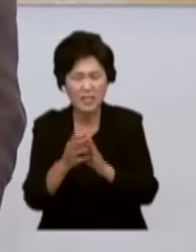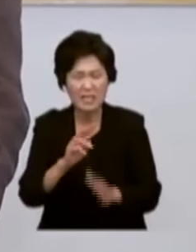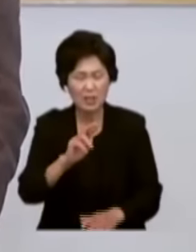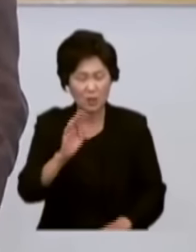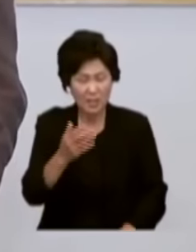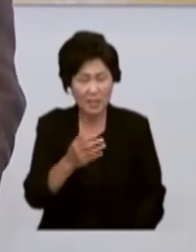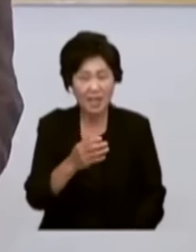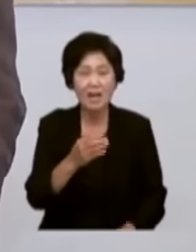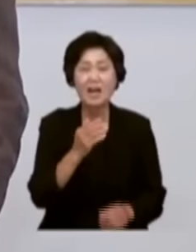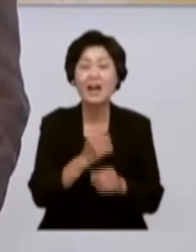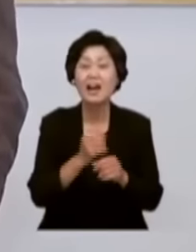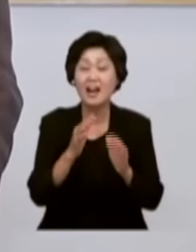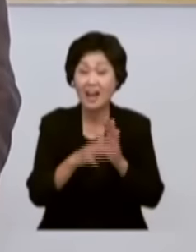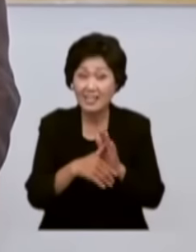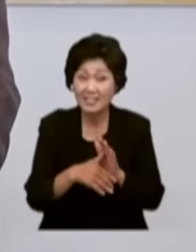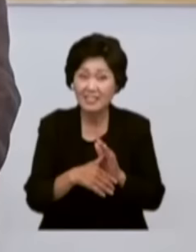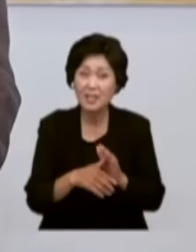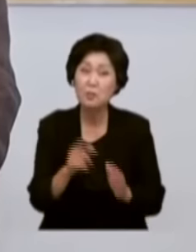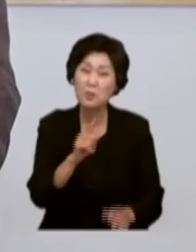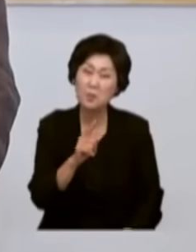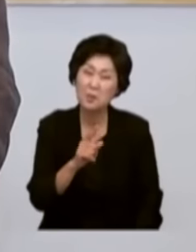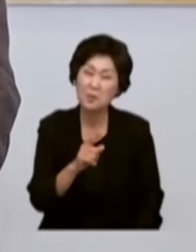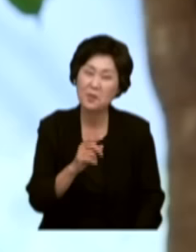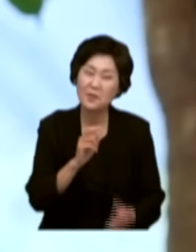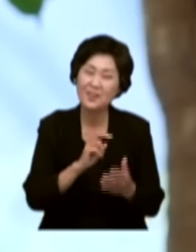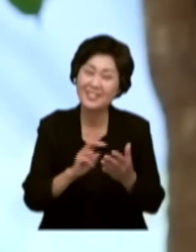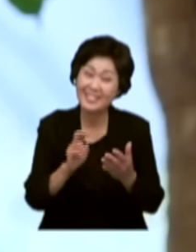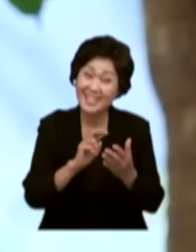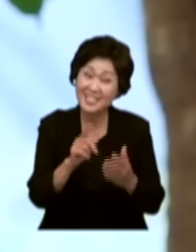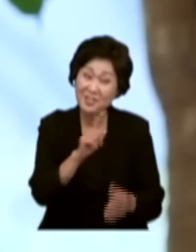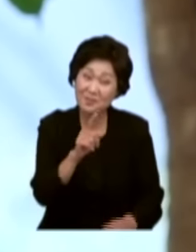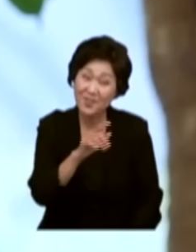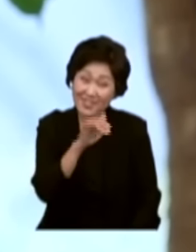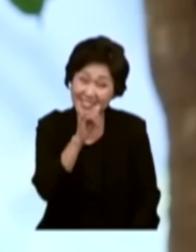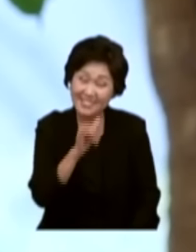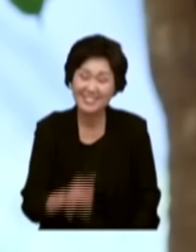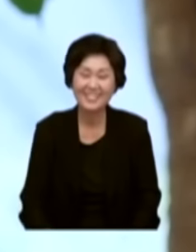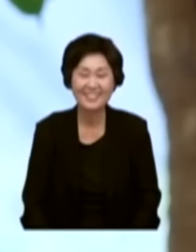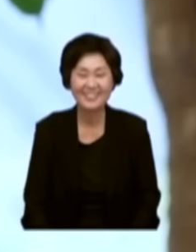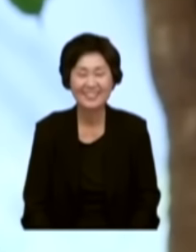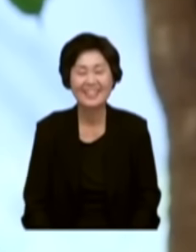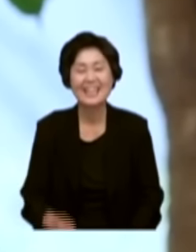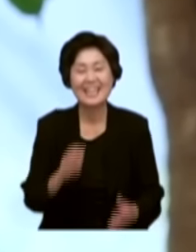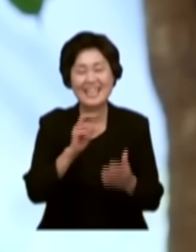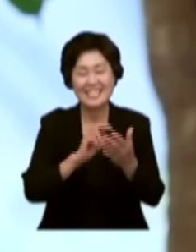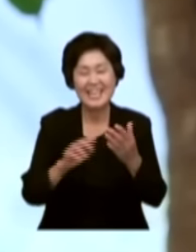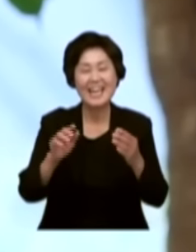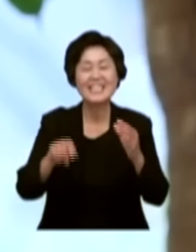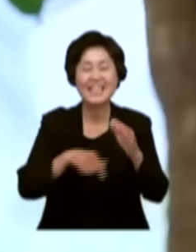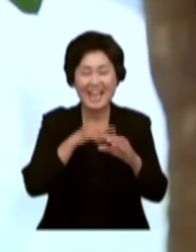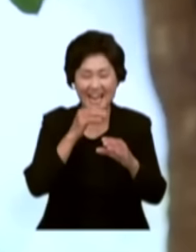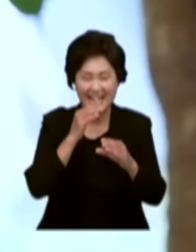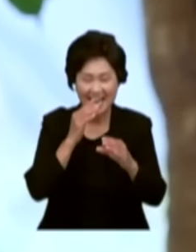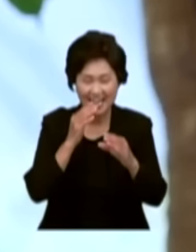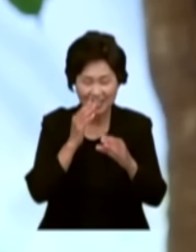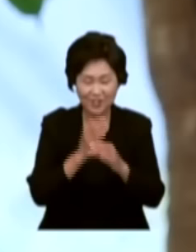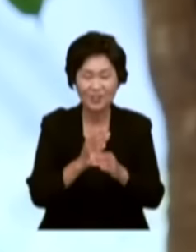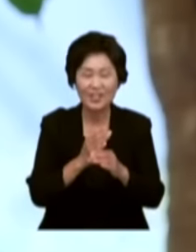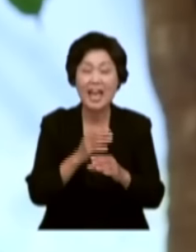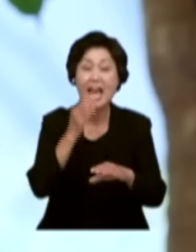맞아요. 이럴 때 딱 그러니까 만든 찬양이 뭐가 제 있을까? 제 찬양 중에서 감사라는 찬양이 있는데